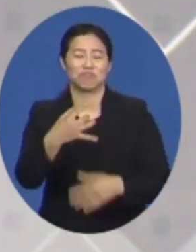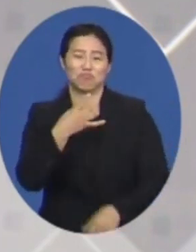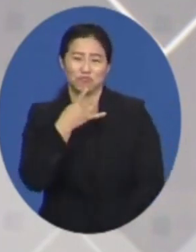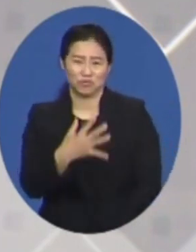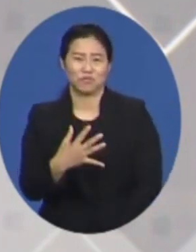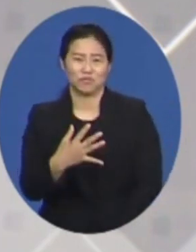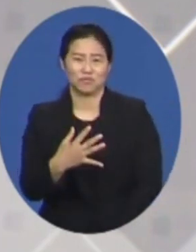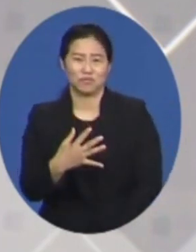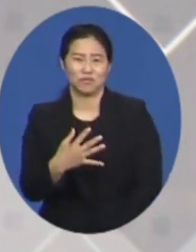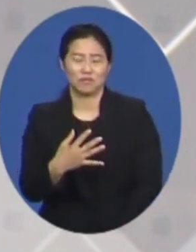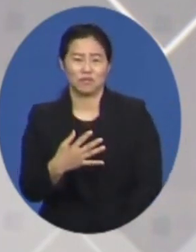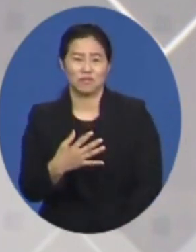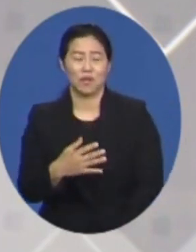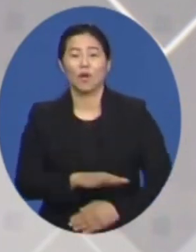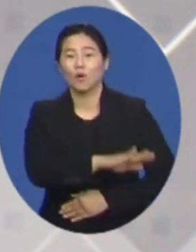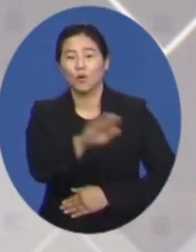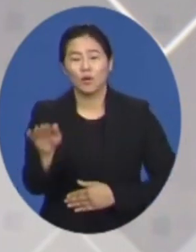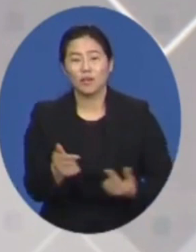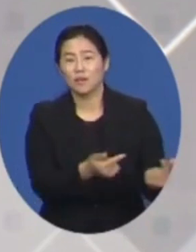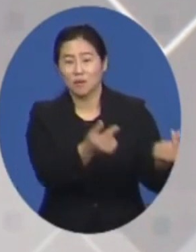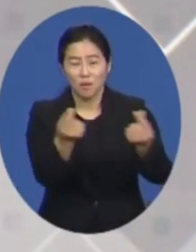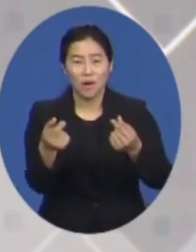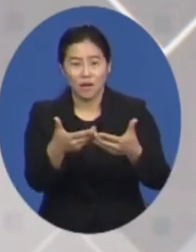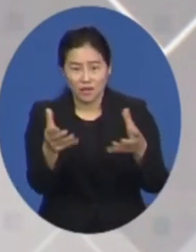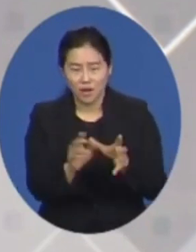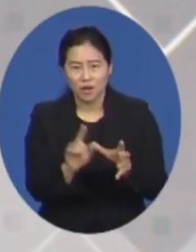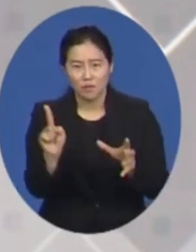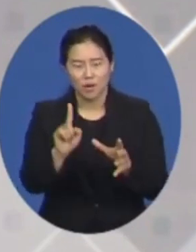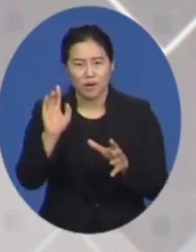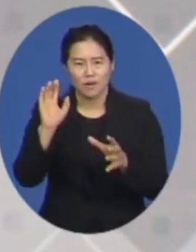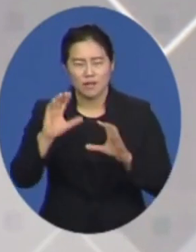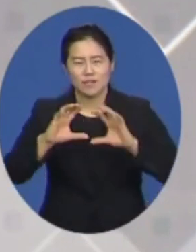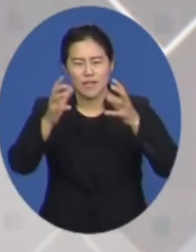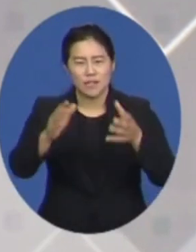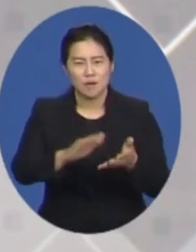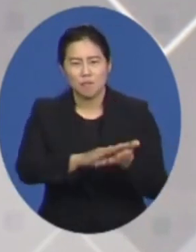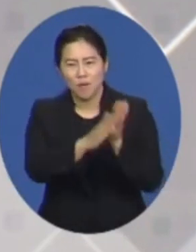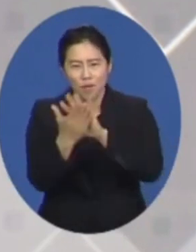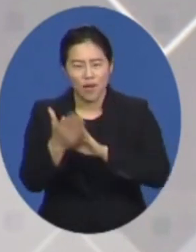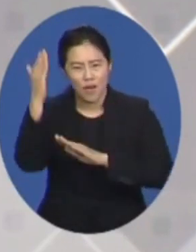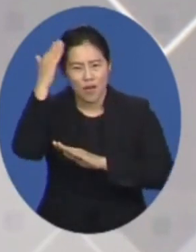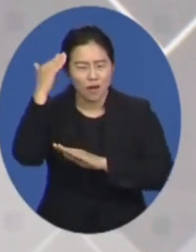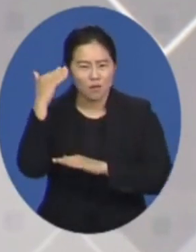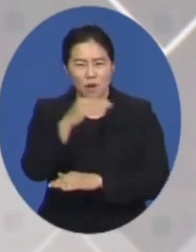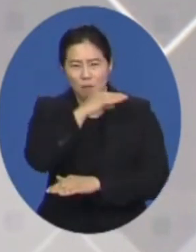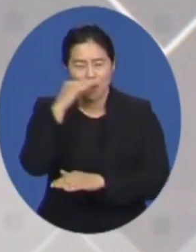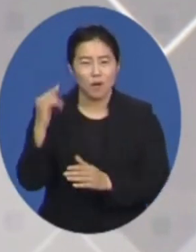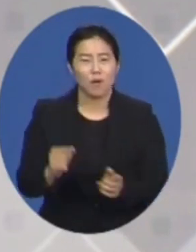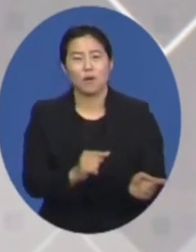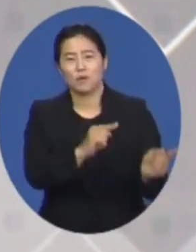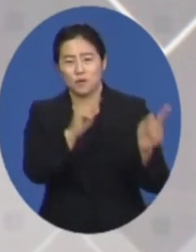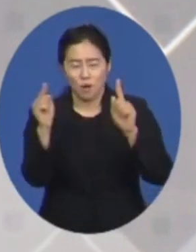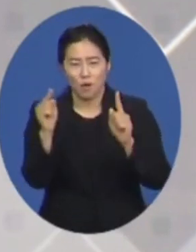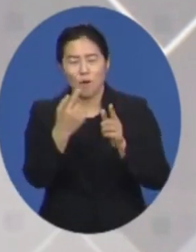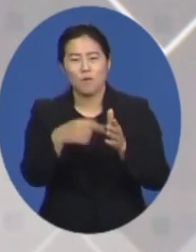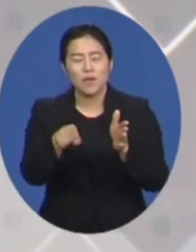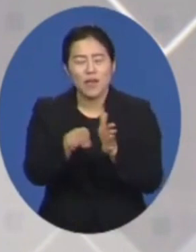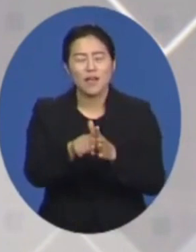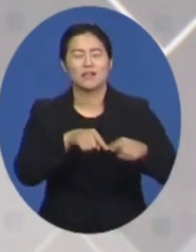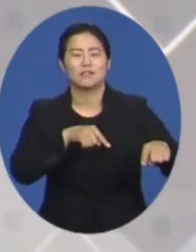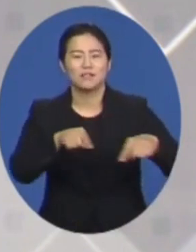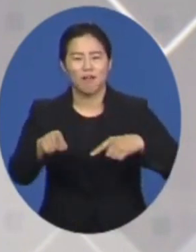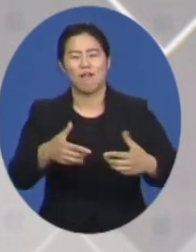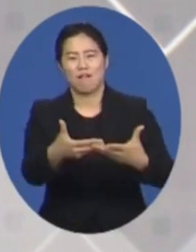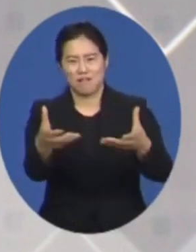그래도 우리 공화당은 세상을 변화시키고 대한민국을 다시 바르자 꽈 보려고 및 채널에 정당인